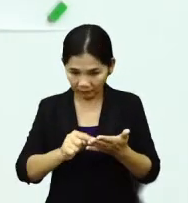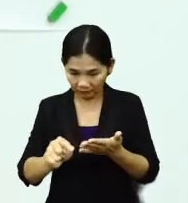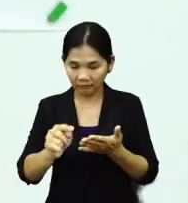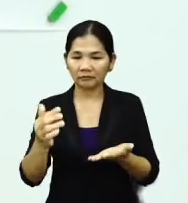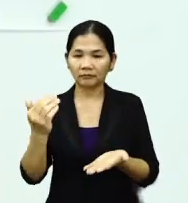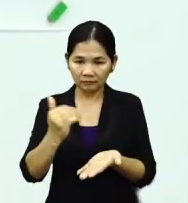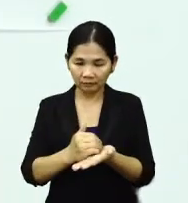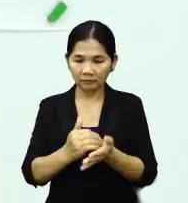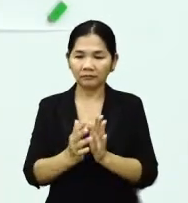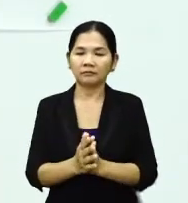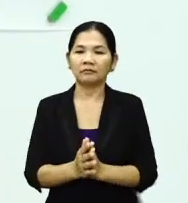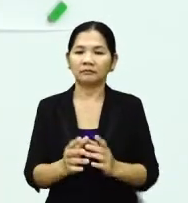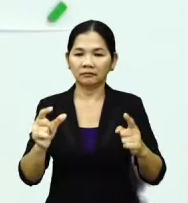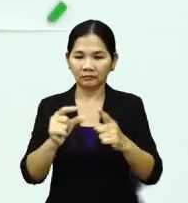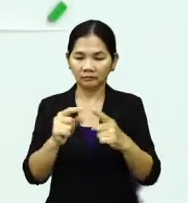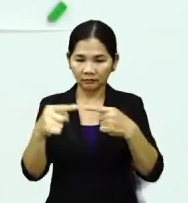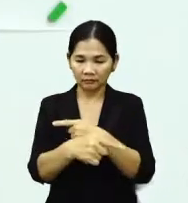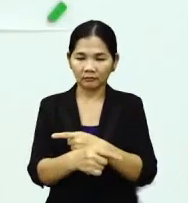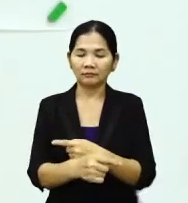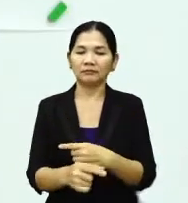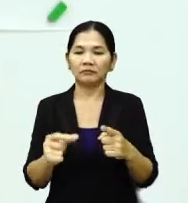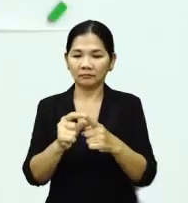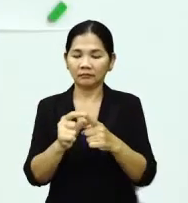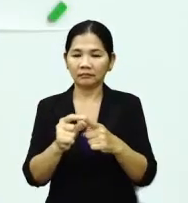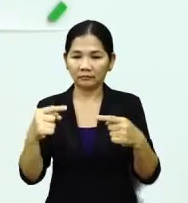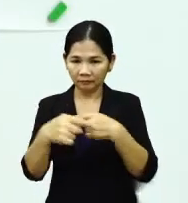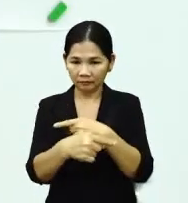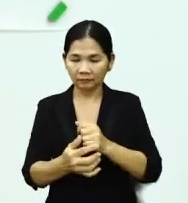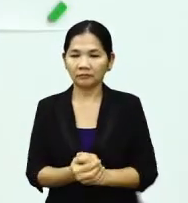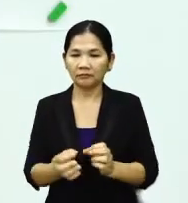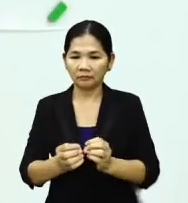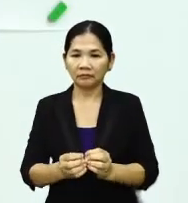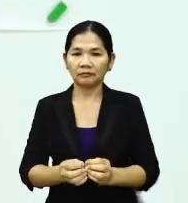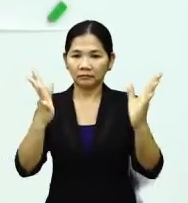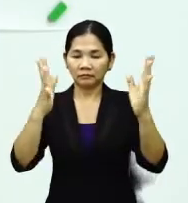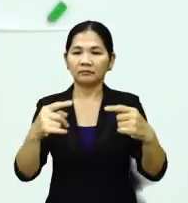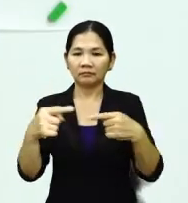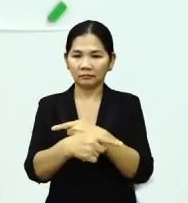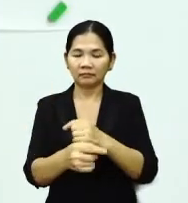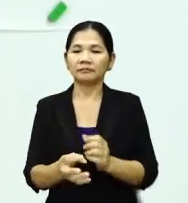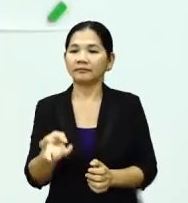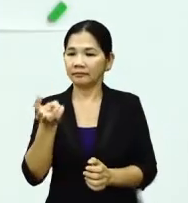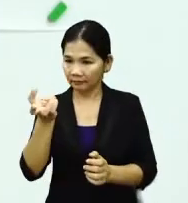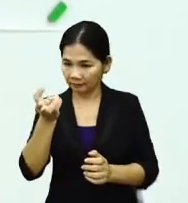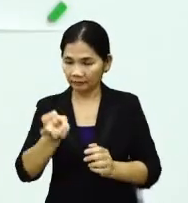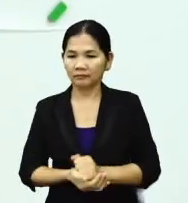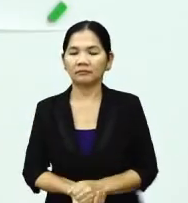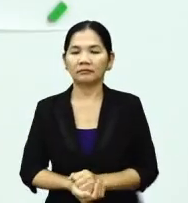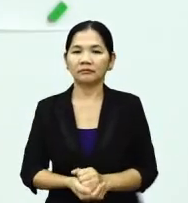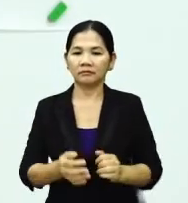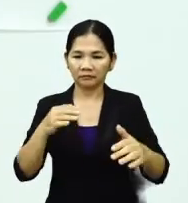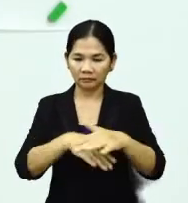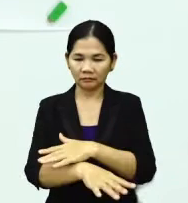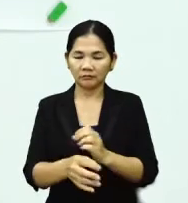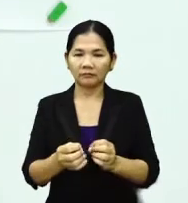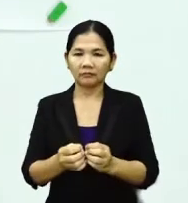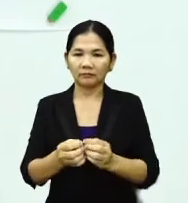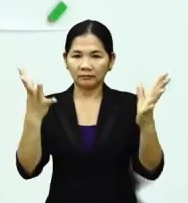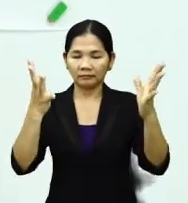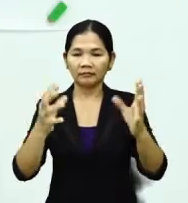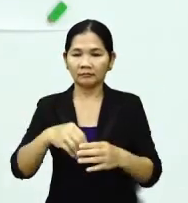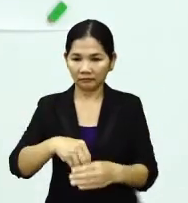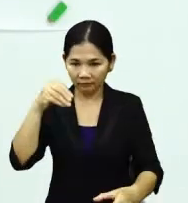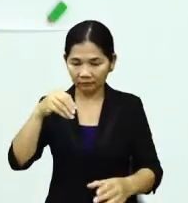Ta, bà đi sát, bị tối Chà, chán, tôi nâng tích Chó, tôi nâng